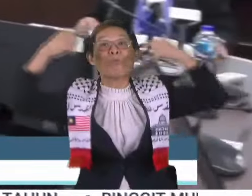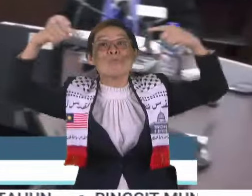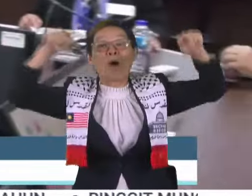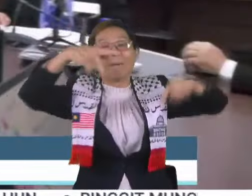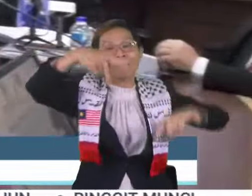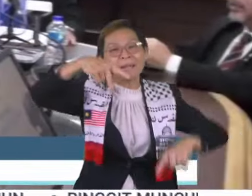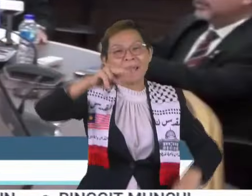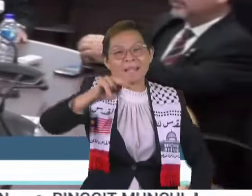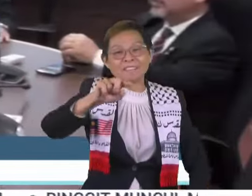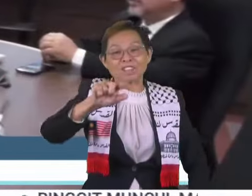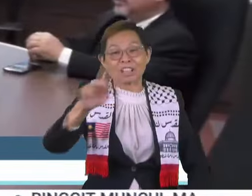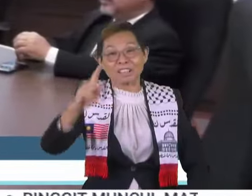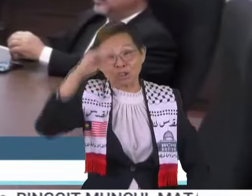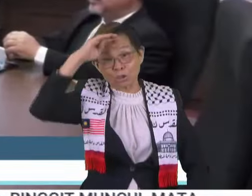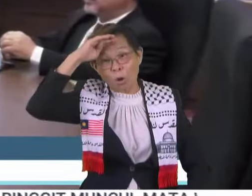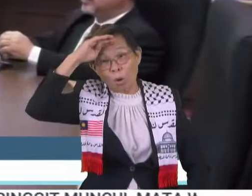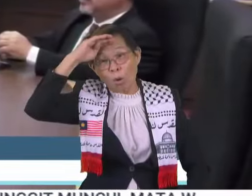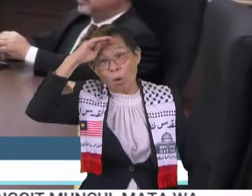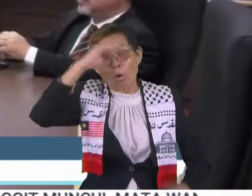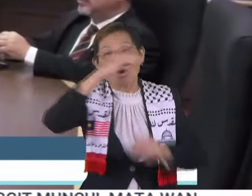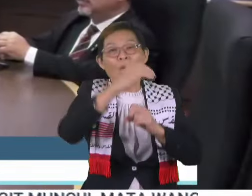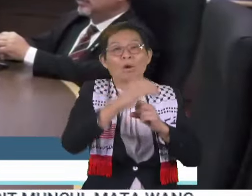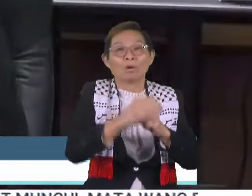Pencapaian PNGK bagi negeri Johor pada